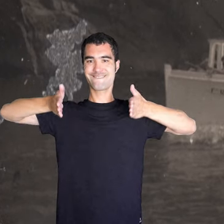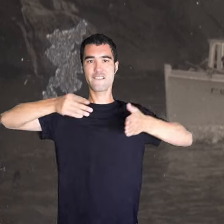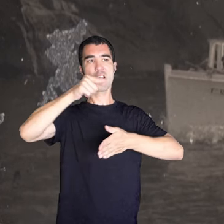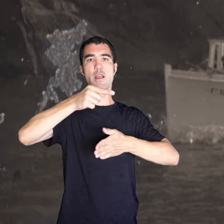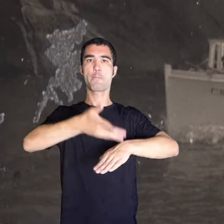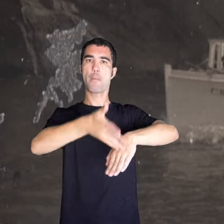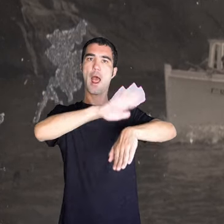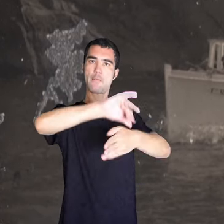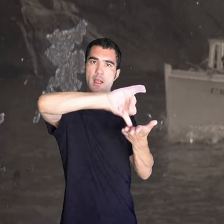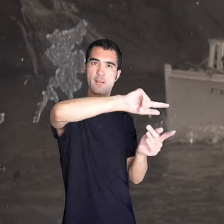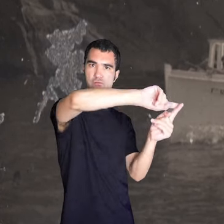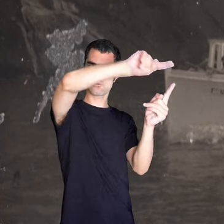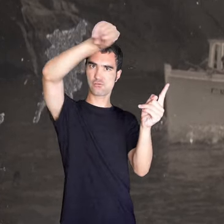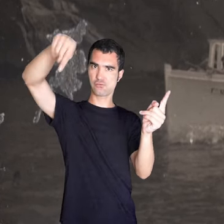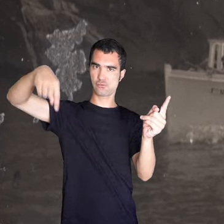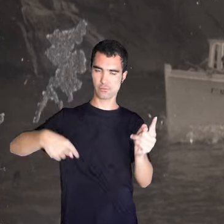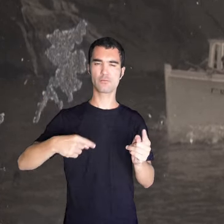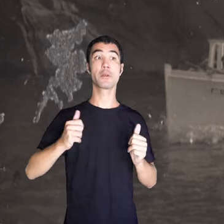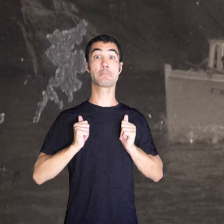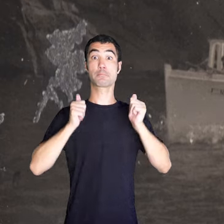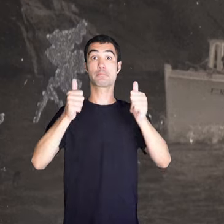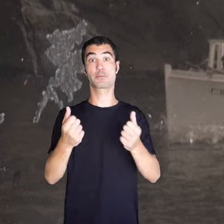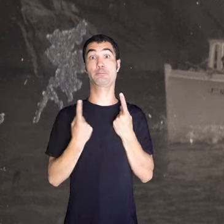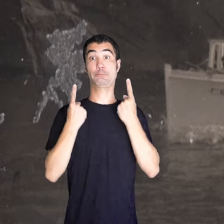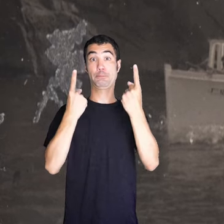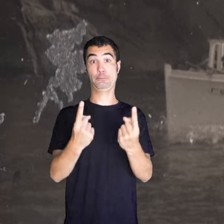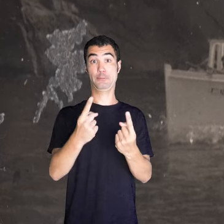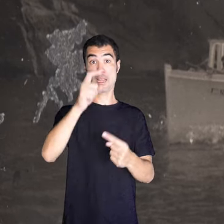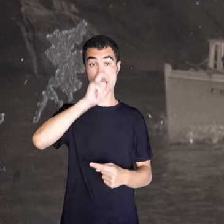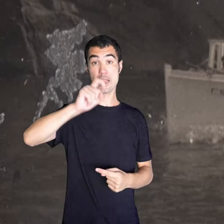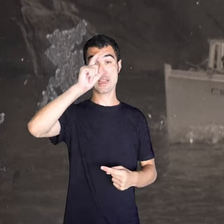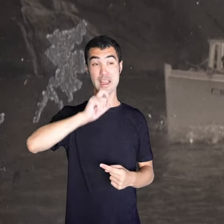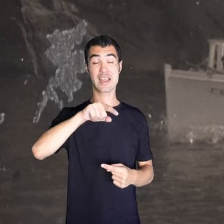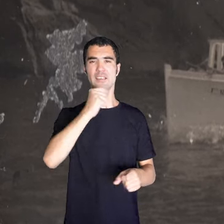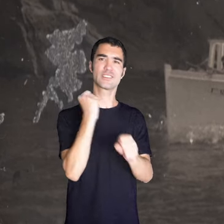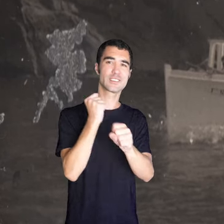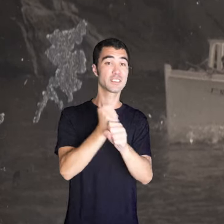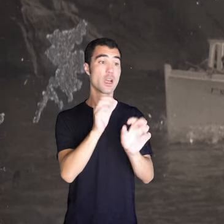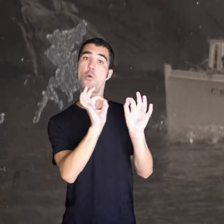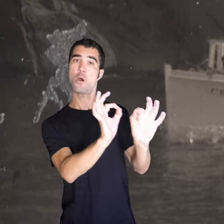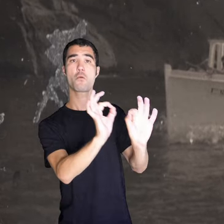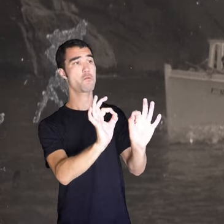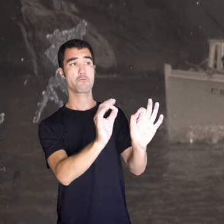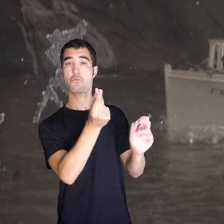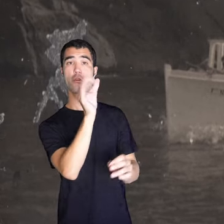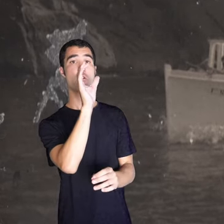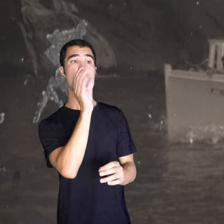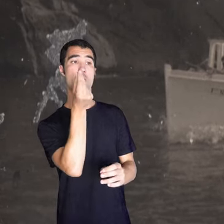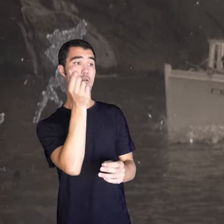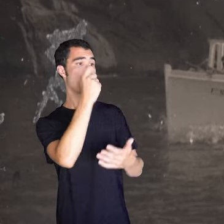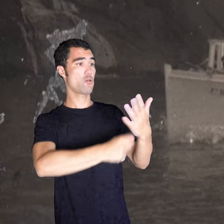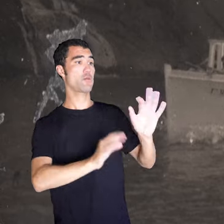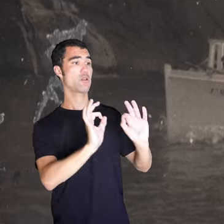Aquesta golondrina els primers anys va fer feina així com estava,